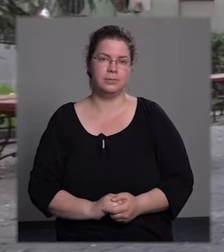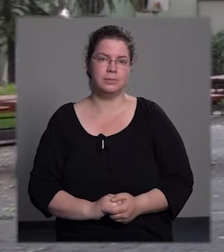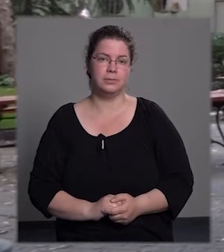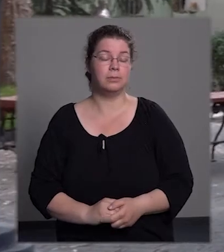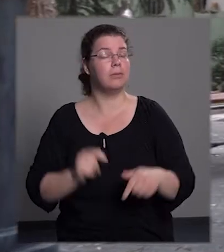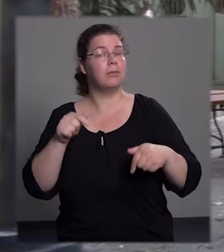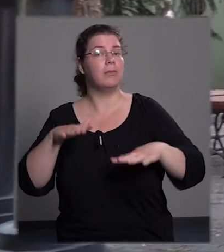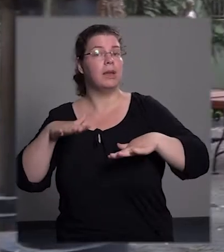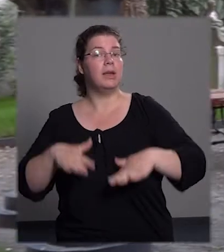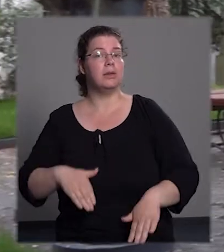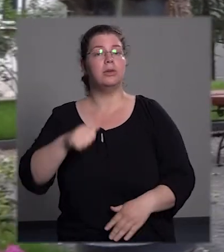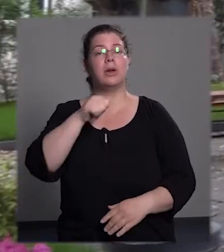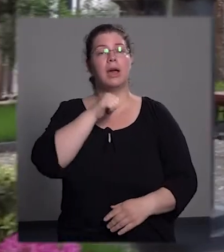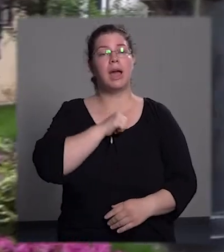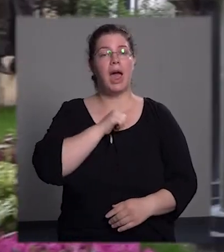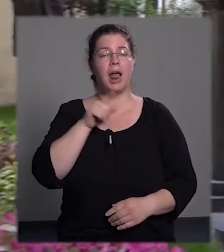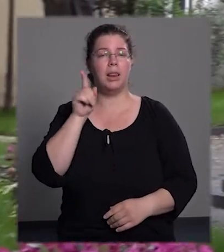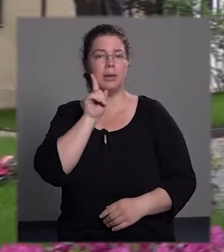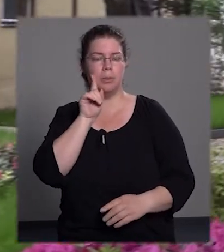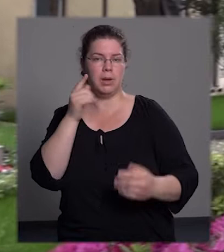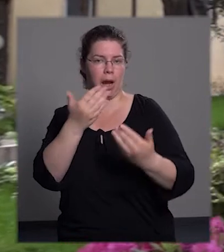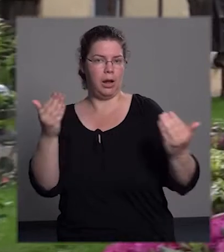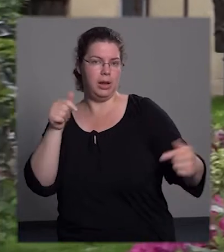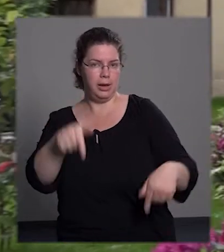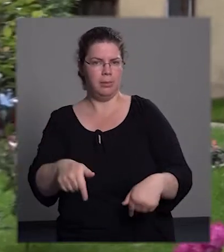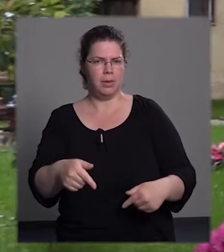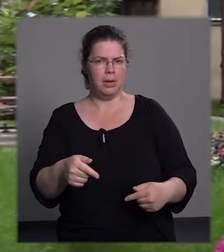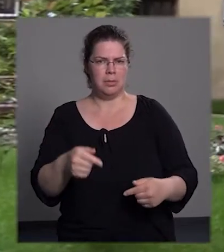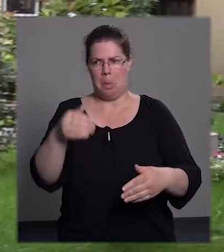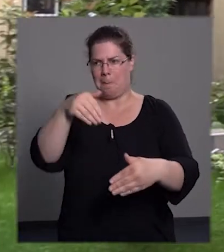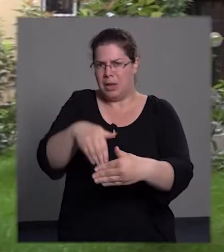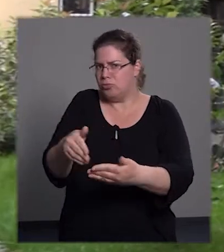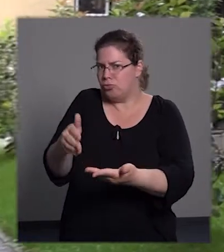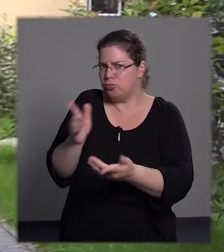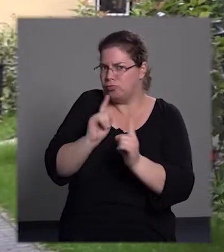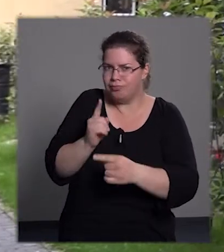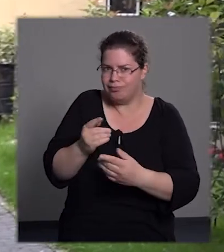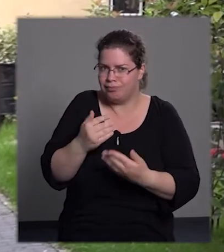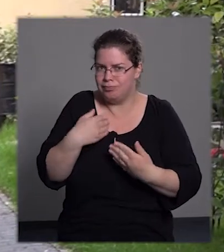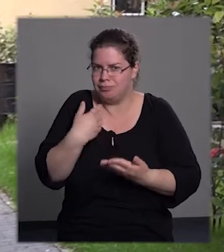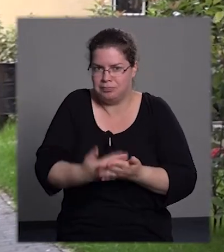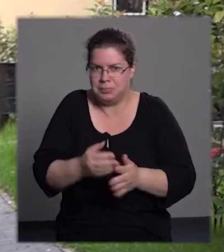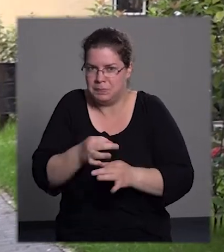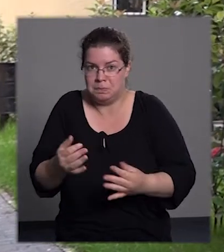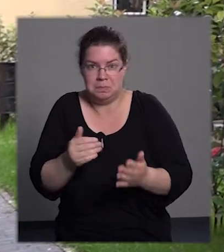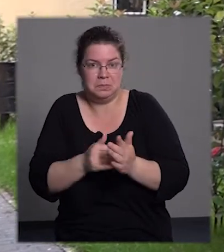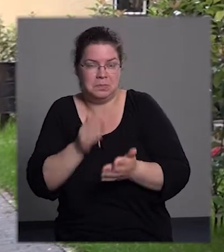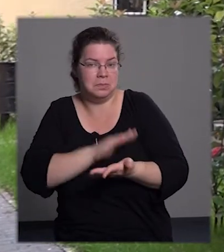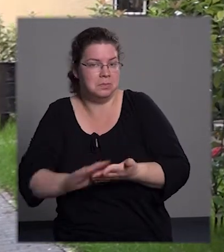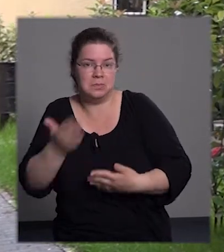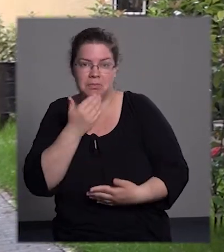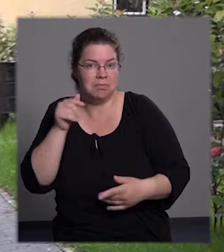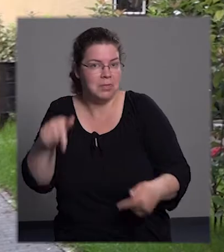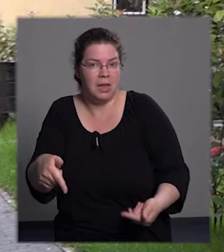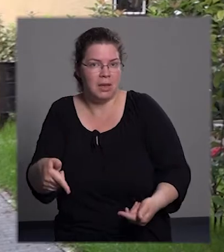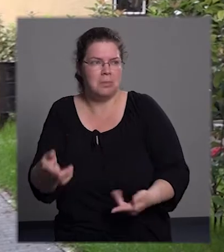Itt ülünk a Gál galériának a belső udvarán, ahol én még bevallom őszintén nem voltam, de nagyon szépen megcsinálták. Mikor készült ez el, hogy